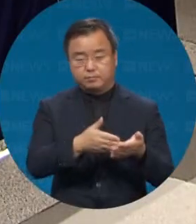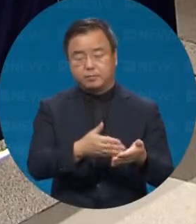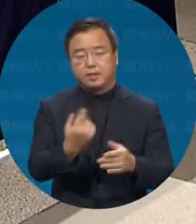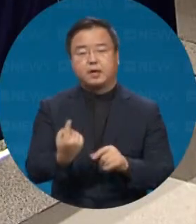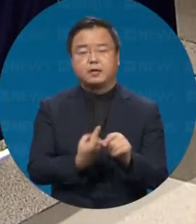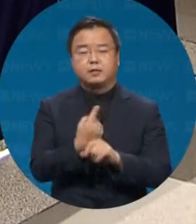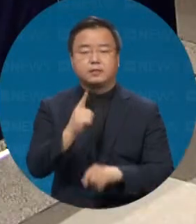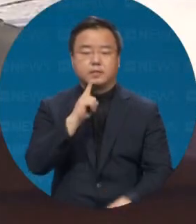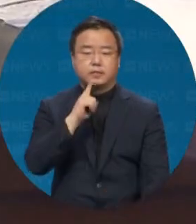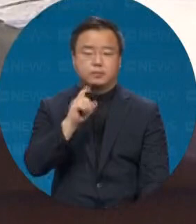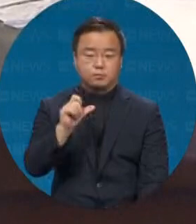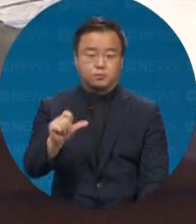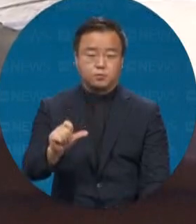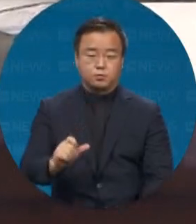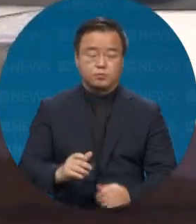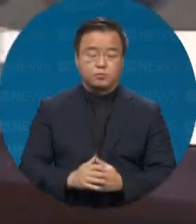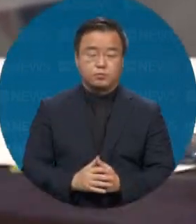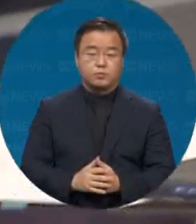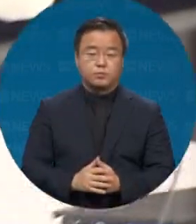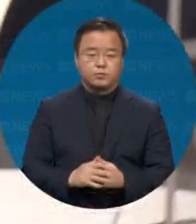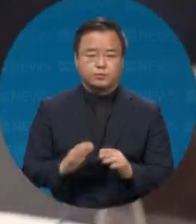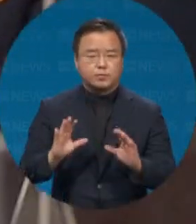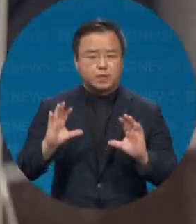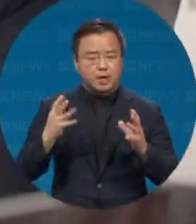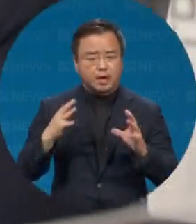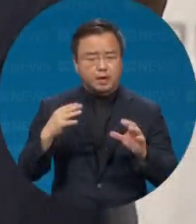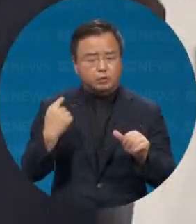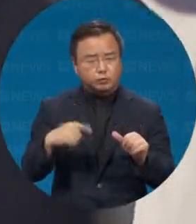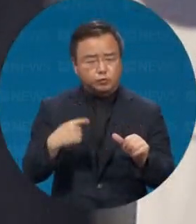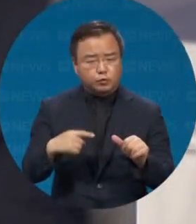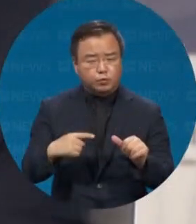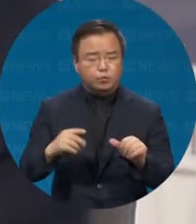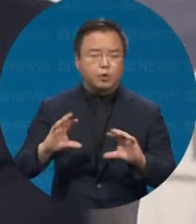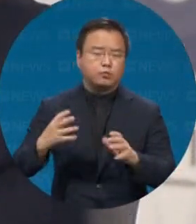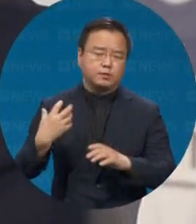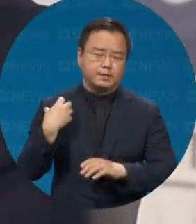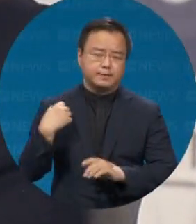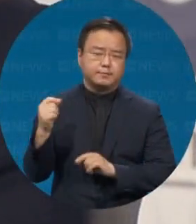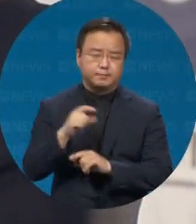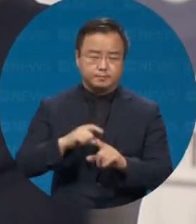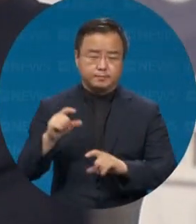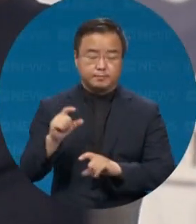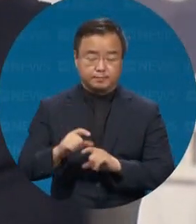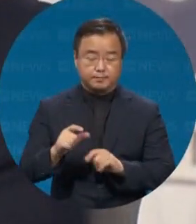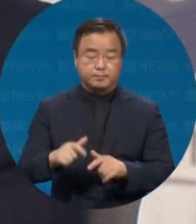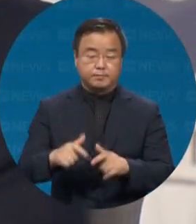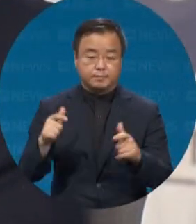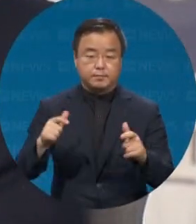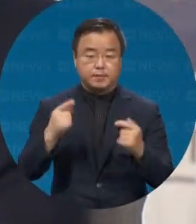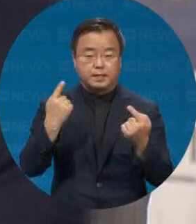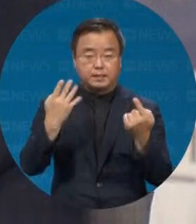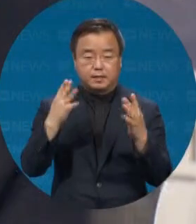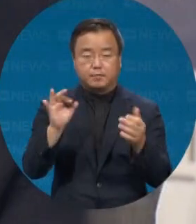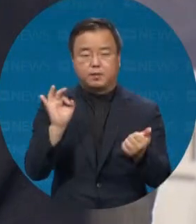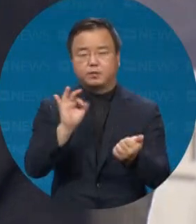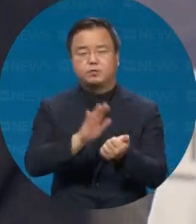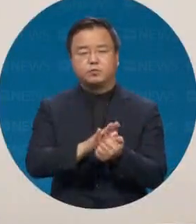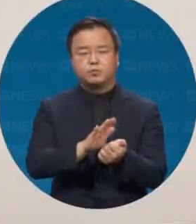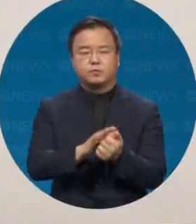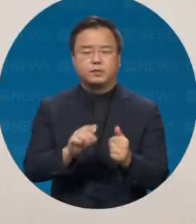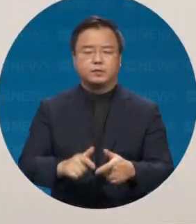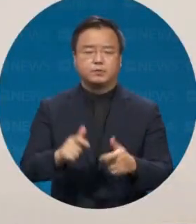진행됐습니다 영유아 교육에 국가 책임을 강화하고 대학 이는 재정 지원을 확대한다는 구상이다